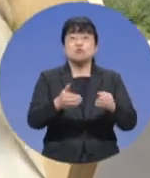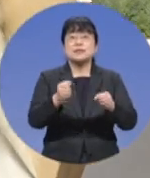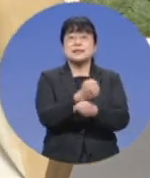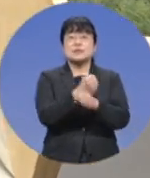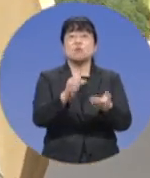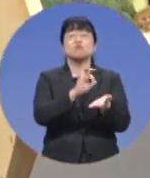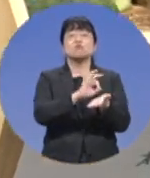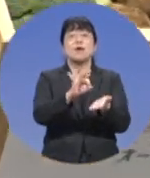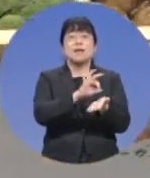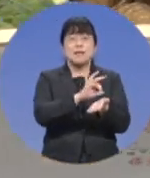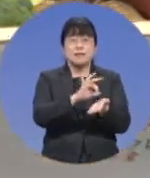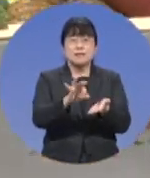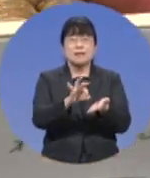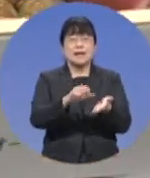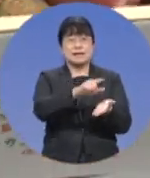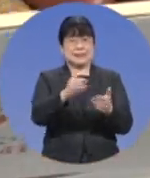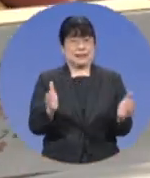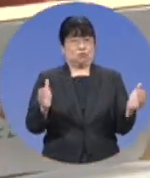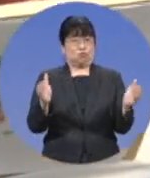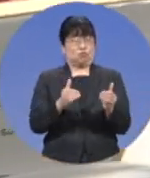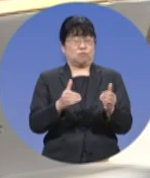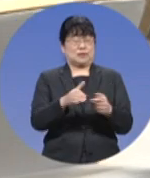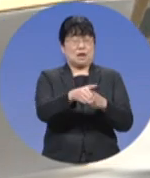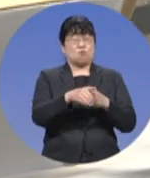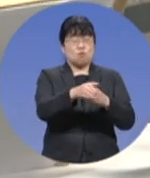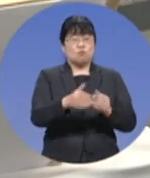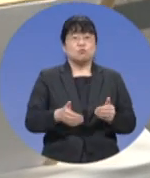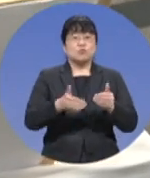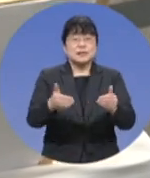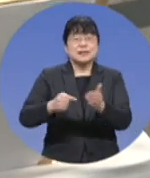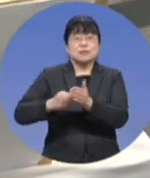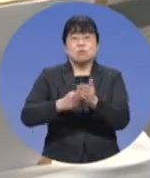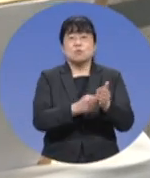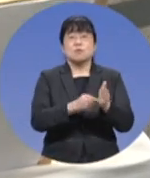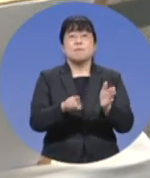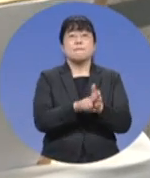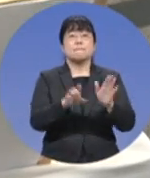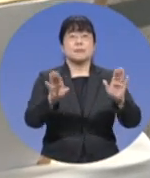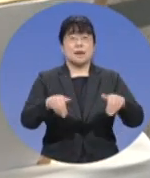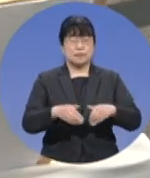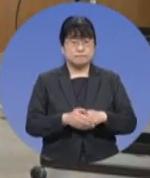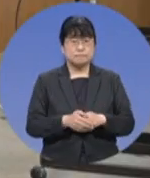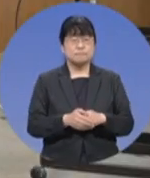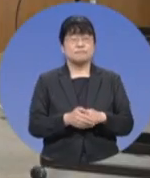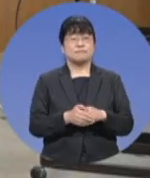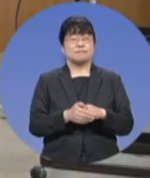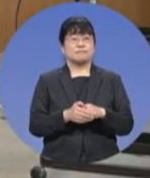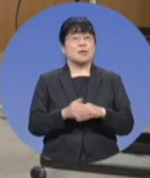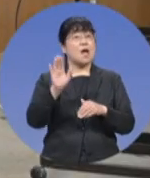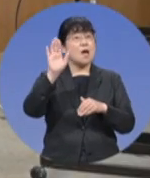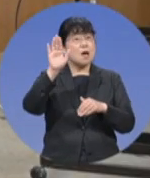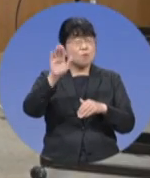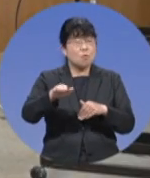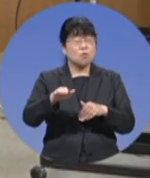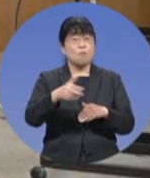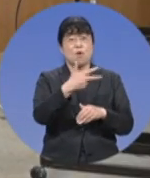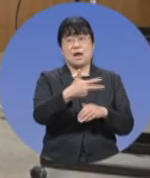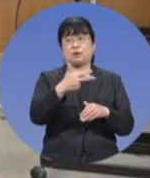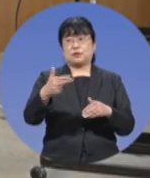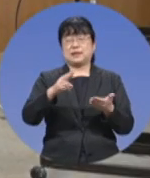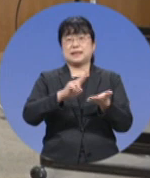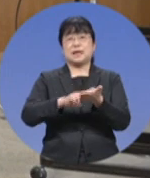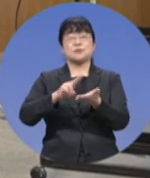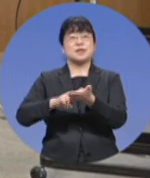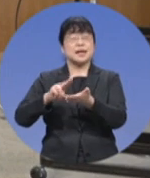活用して地域ぐるみで有機農業の推進に取り組んできました。 そして今後も各市で策定